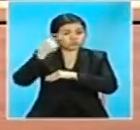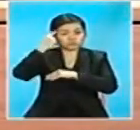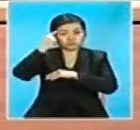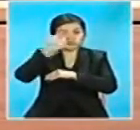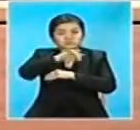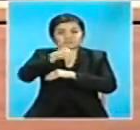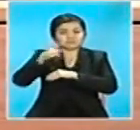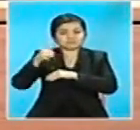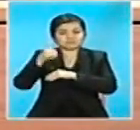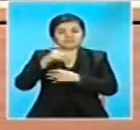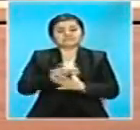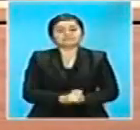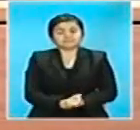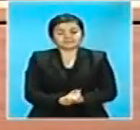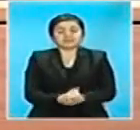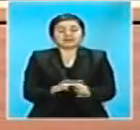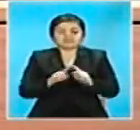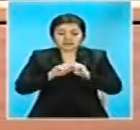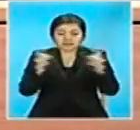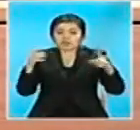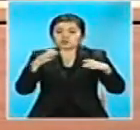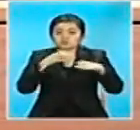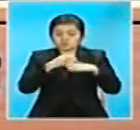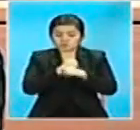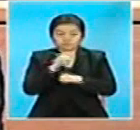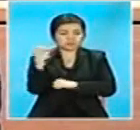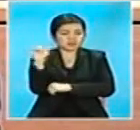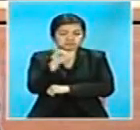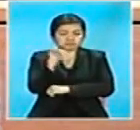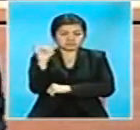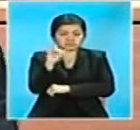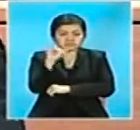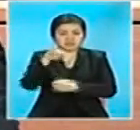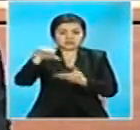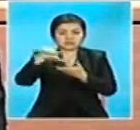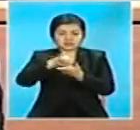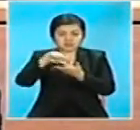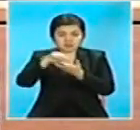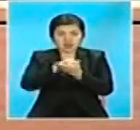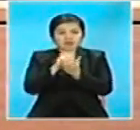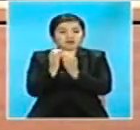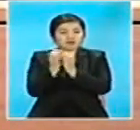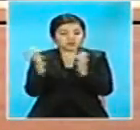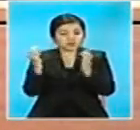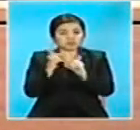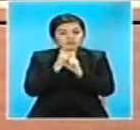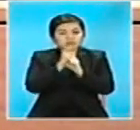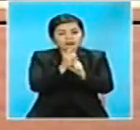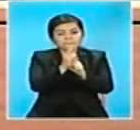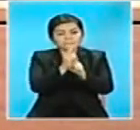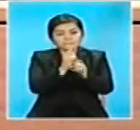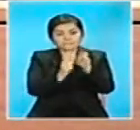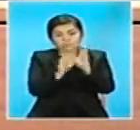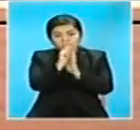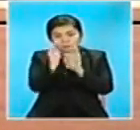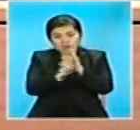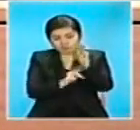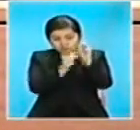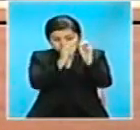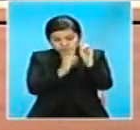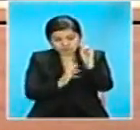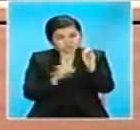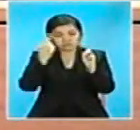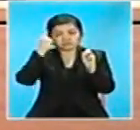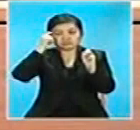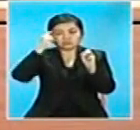นะครับแต่ก็ยังไม่สรุปนะครับว่าจะแก้ไข ในมาตราไหนผมเชื่อว่าท